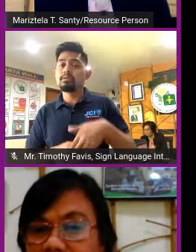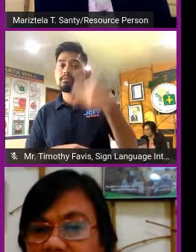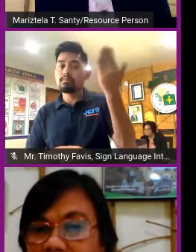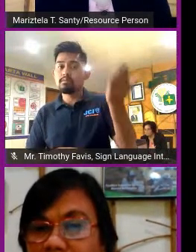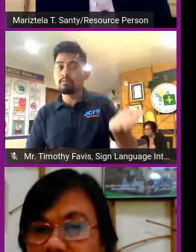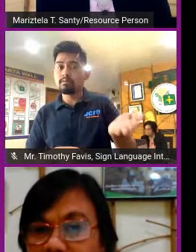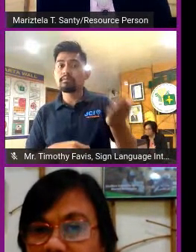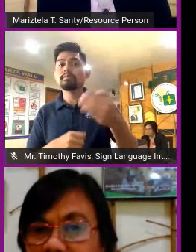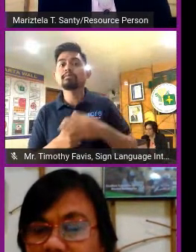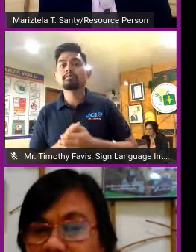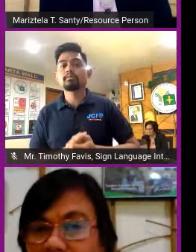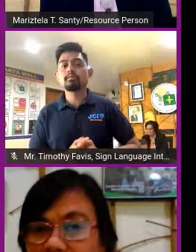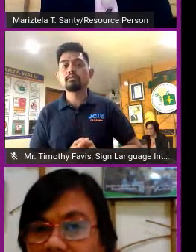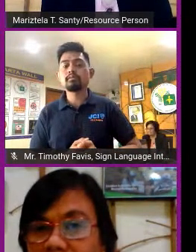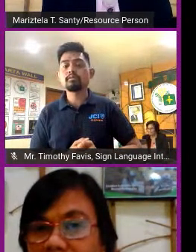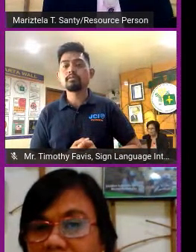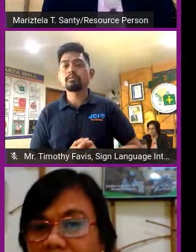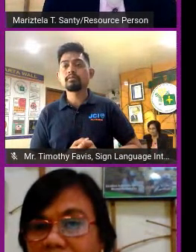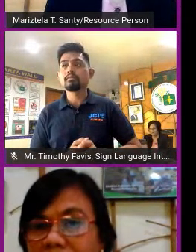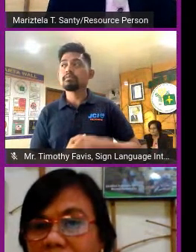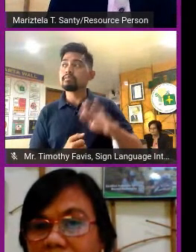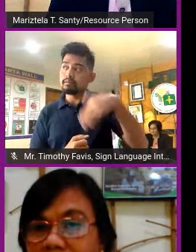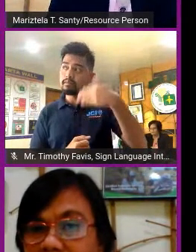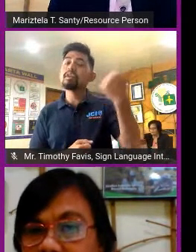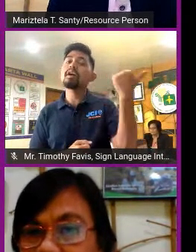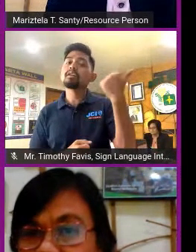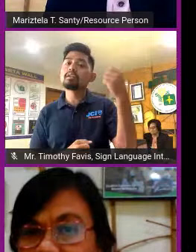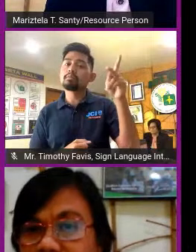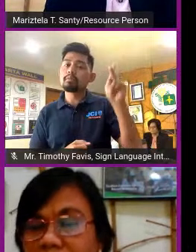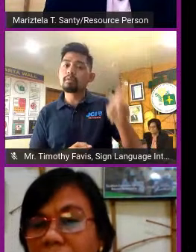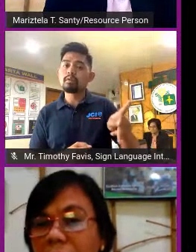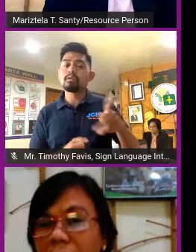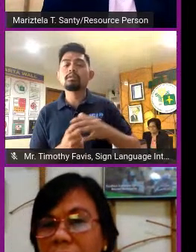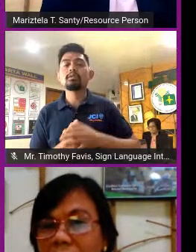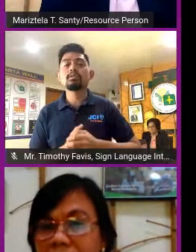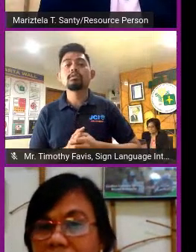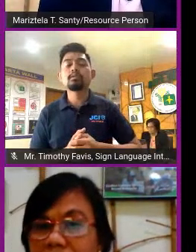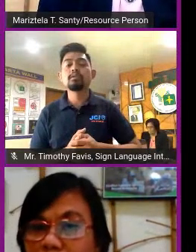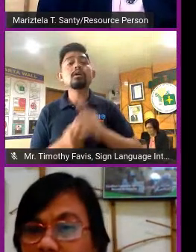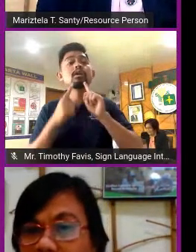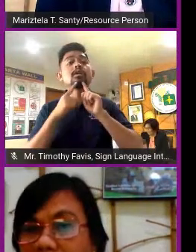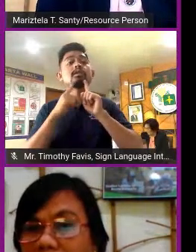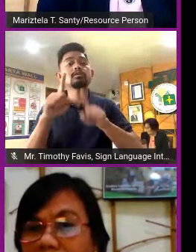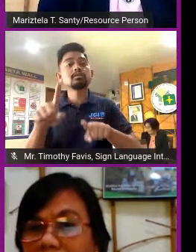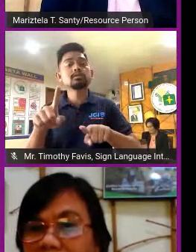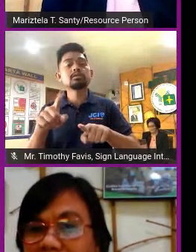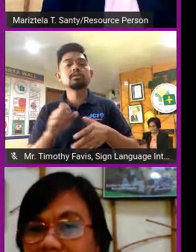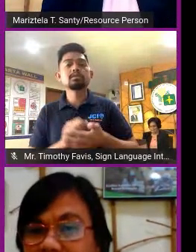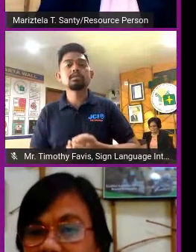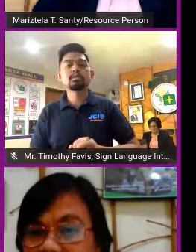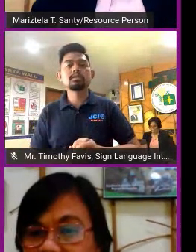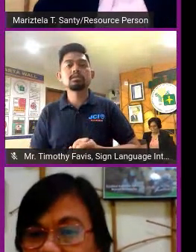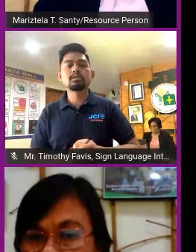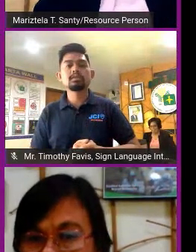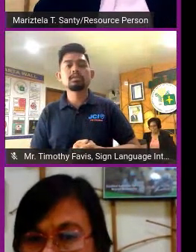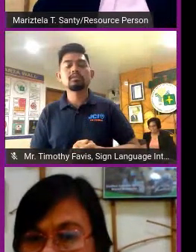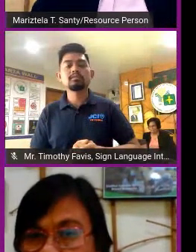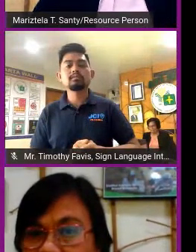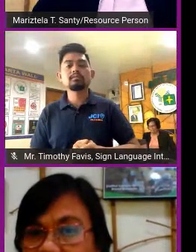Sir, yung kanina po ay kay Mr. Pablo, ngayon naman ay kay Mr. Glorioso. Yung answer niyo po, ang mga